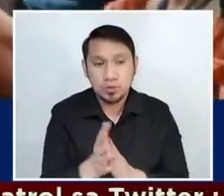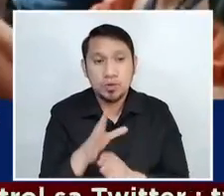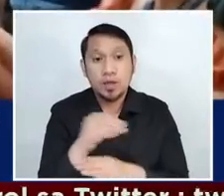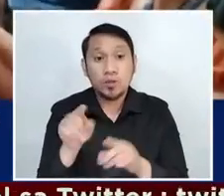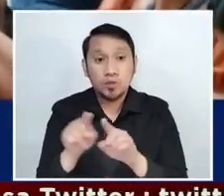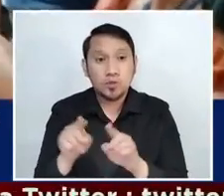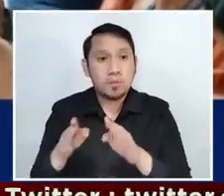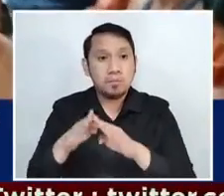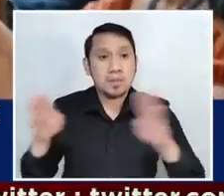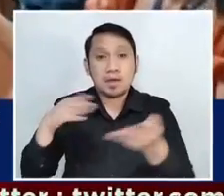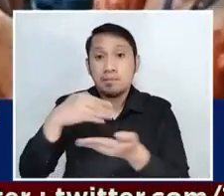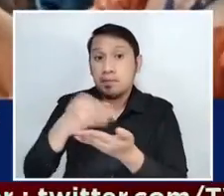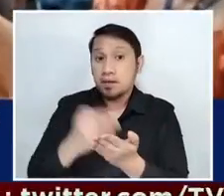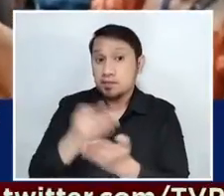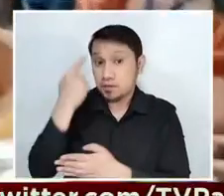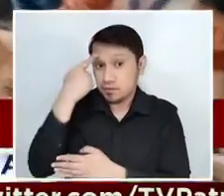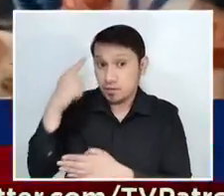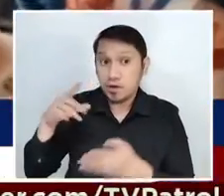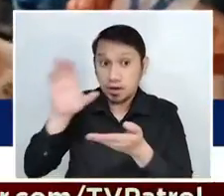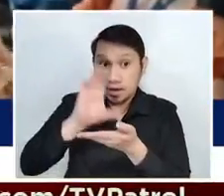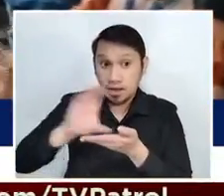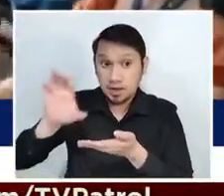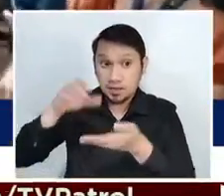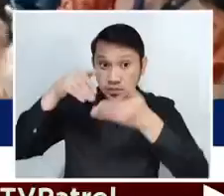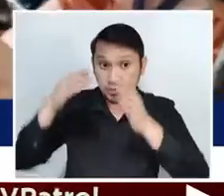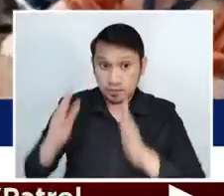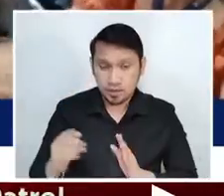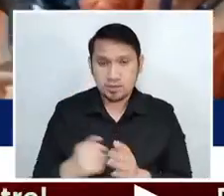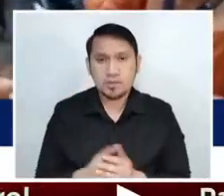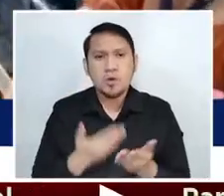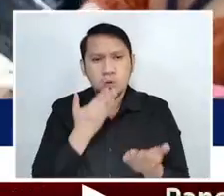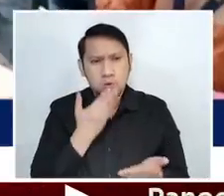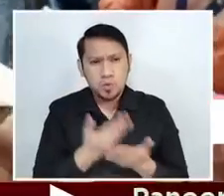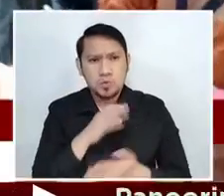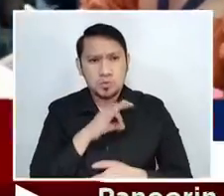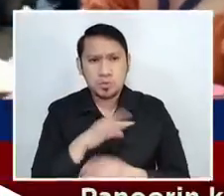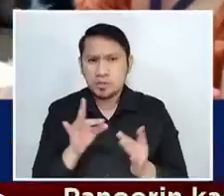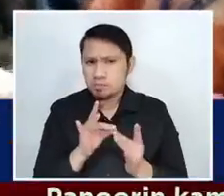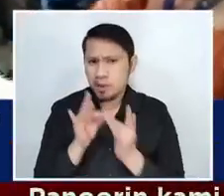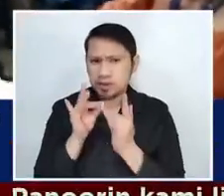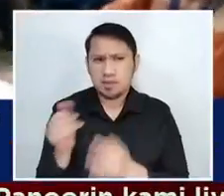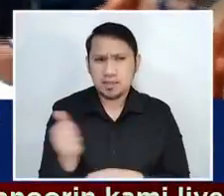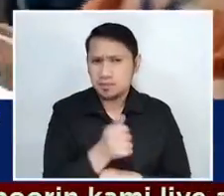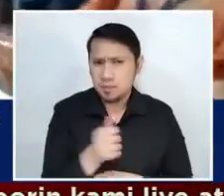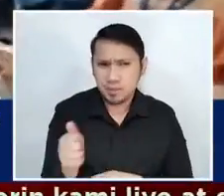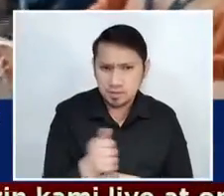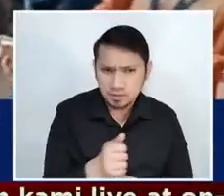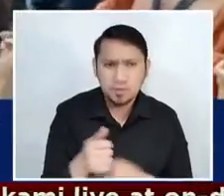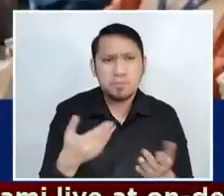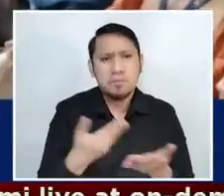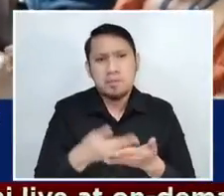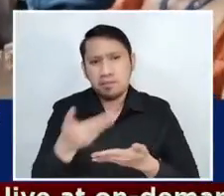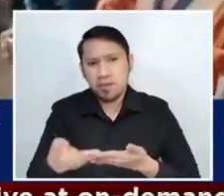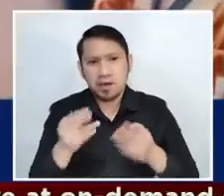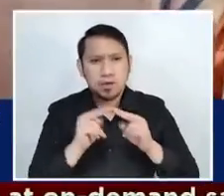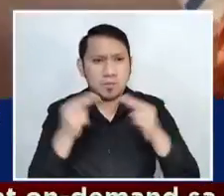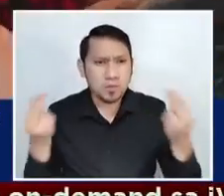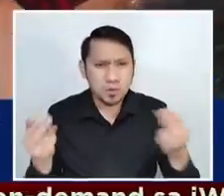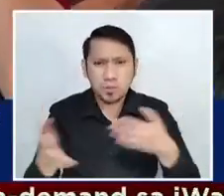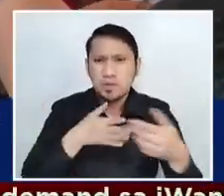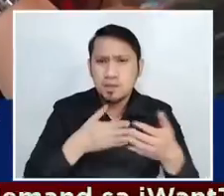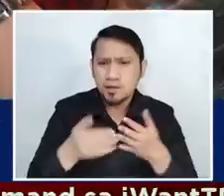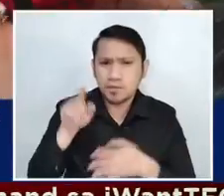students. Malaking bagay din to, sir. Pang masapasahin nila. Bibili ng notebook, mga ganun, kung anong kailangan ng